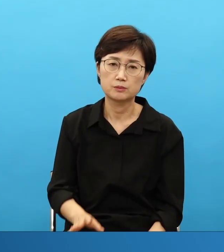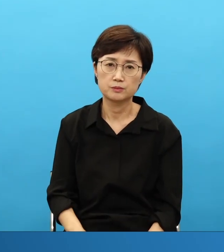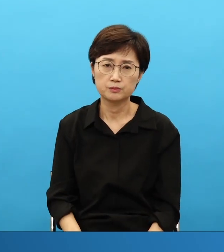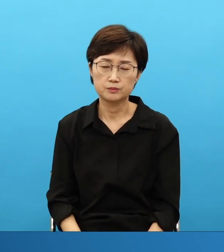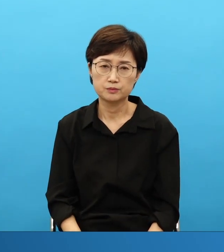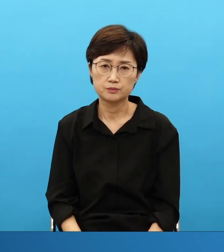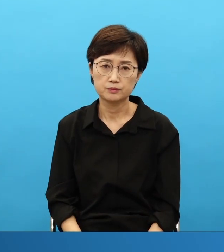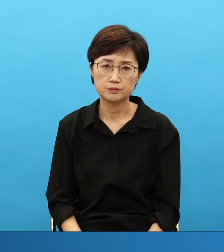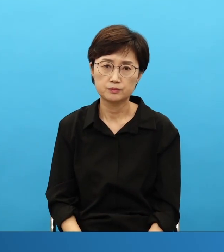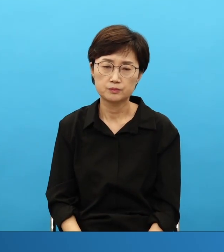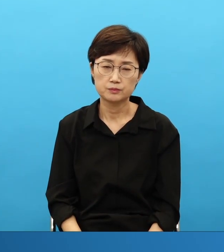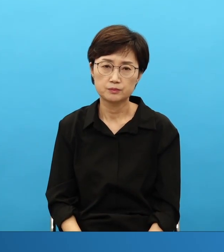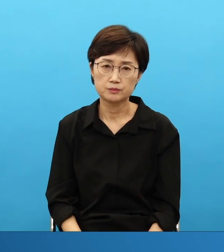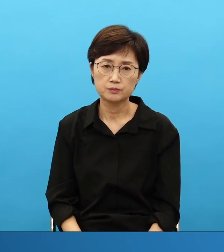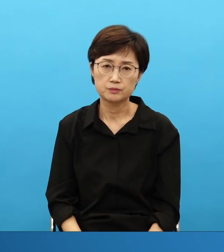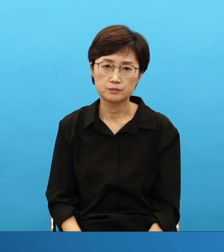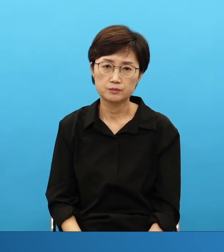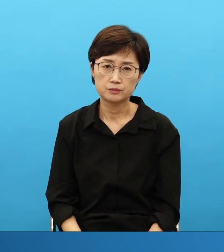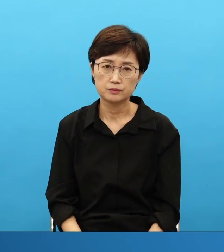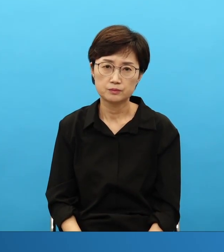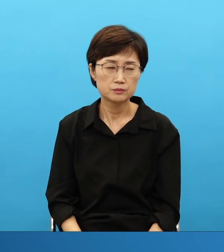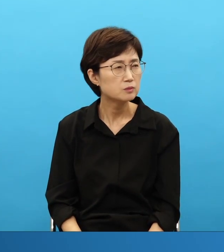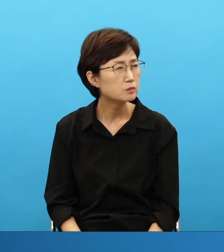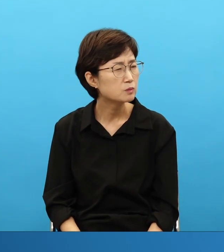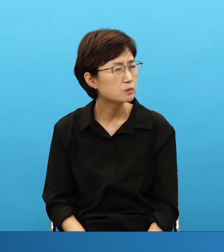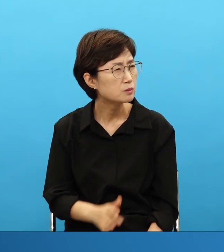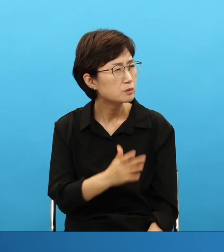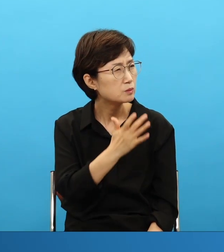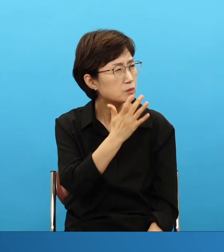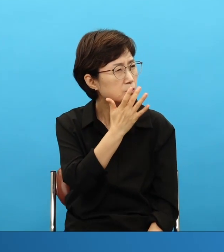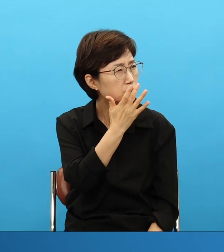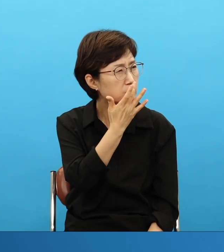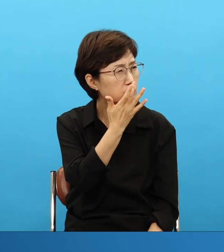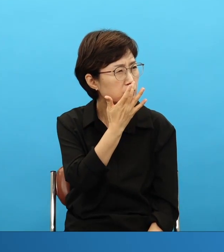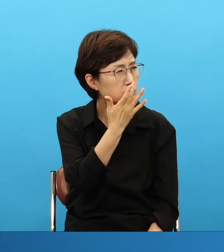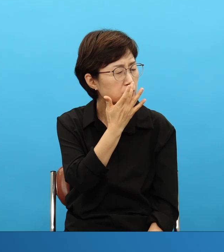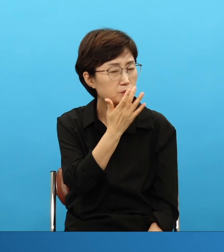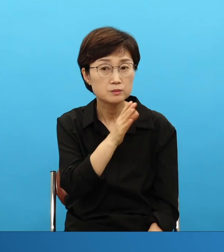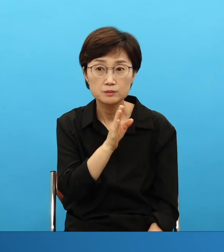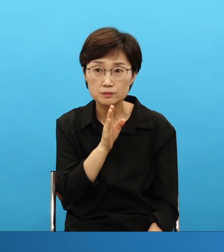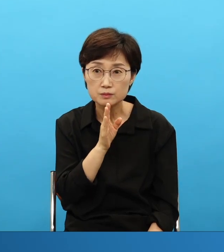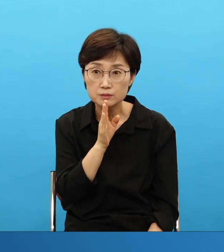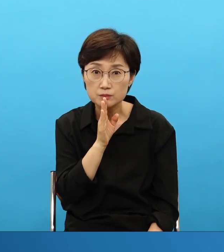없다 참이 되는지 그